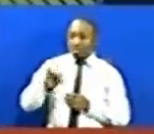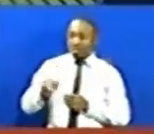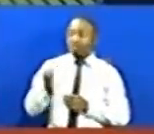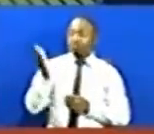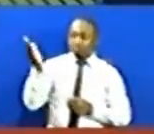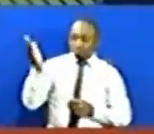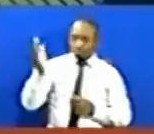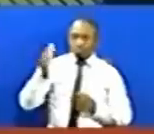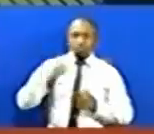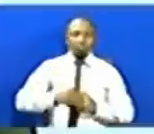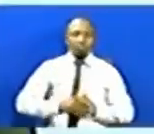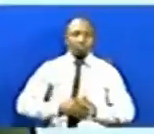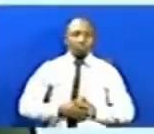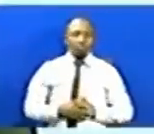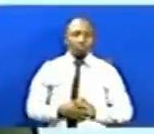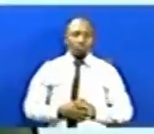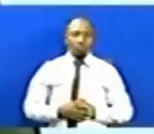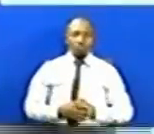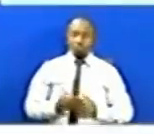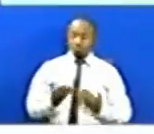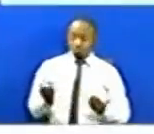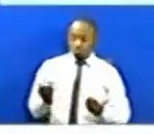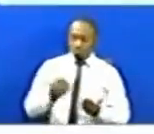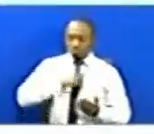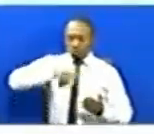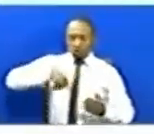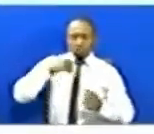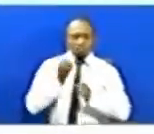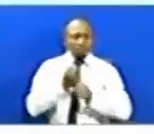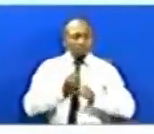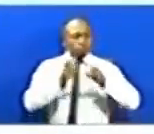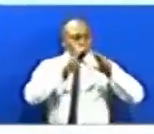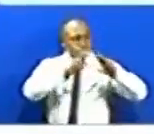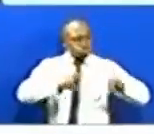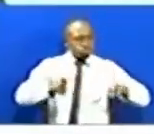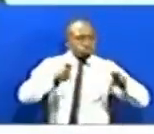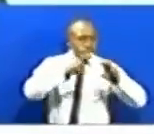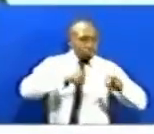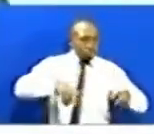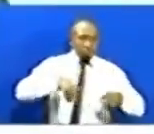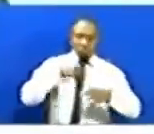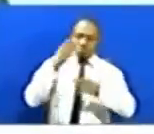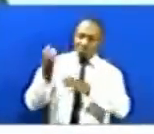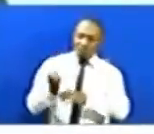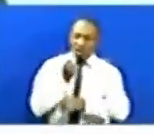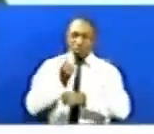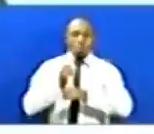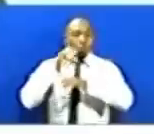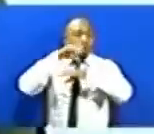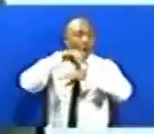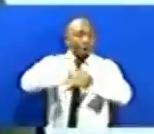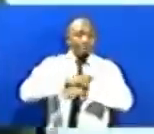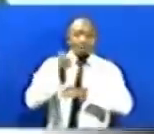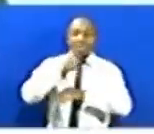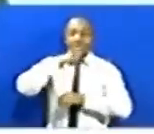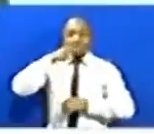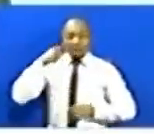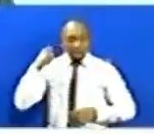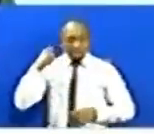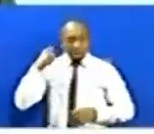huko wilayani Kishapu. Katika upekuzi huo walifanikiwa kukamata